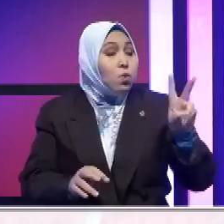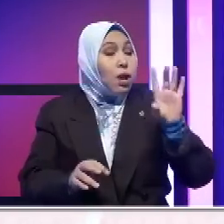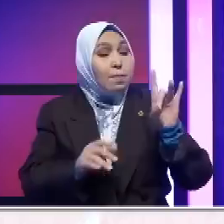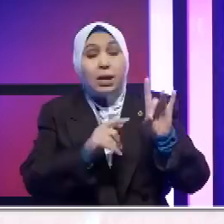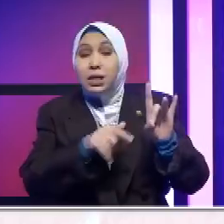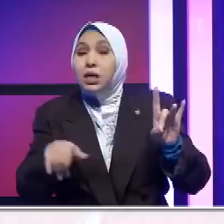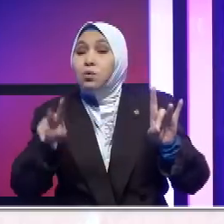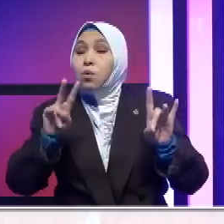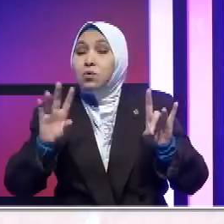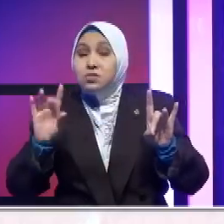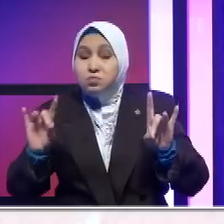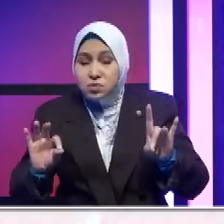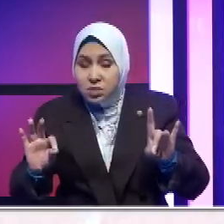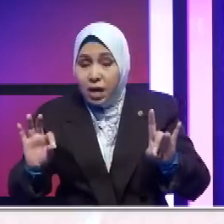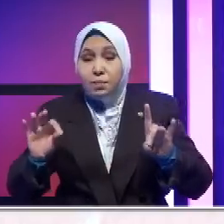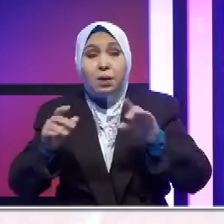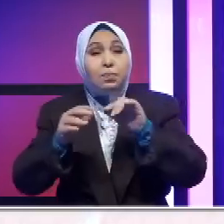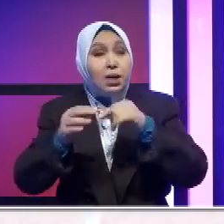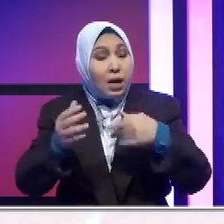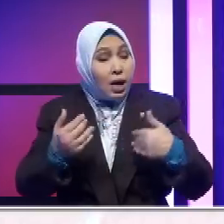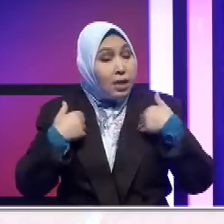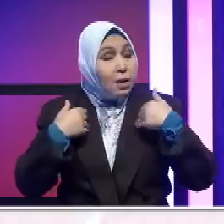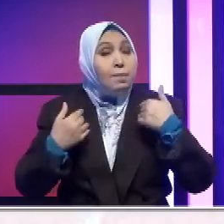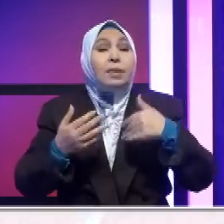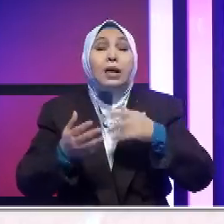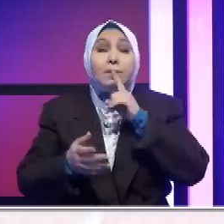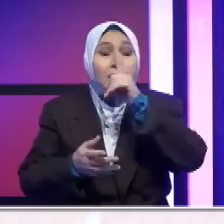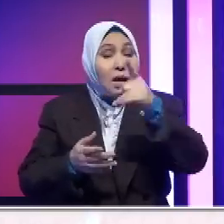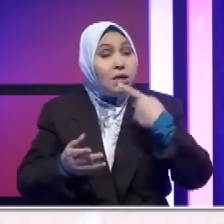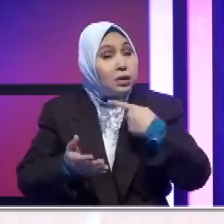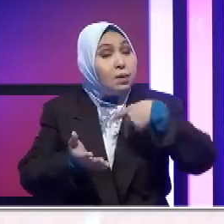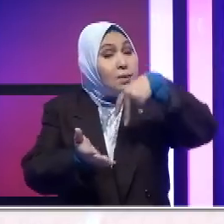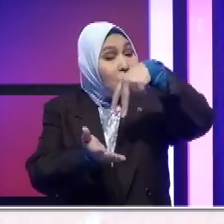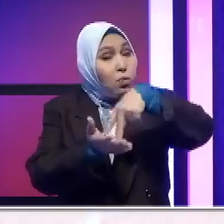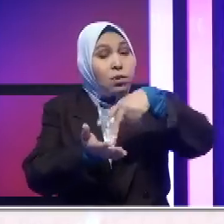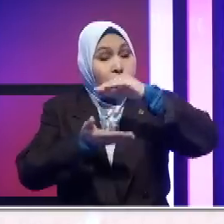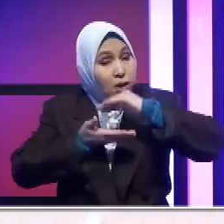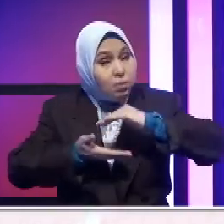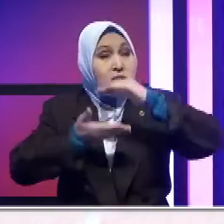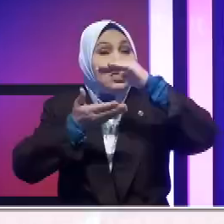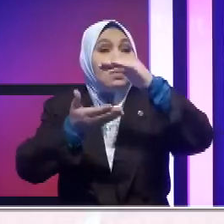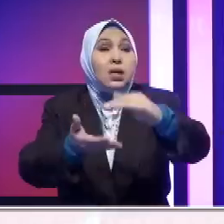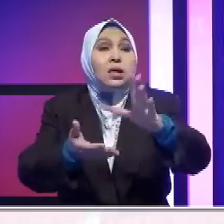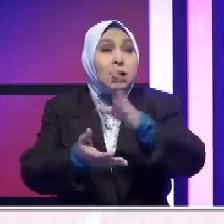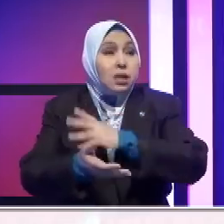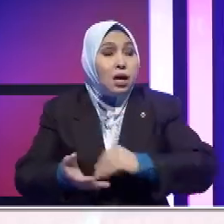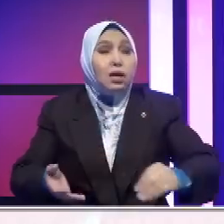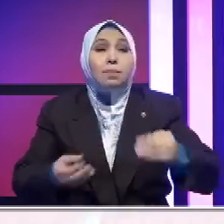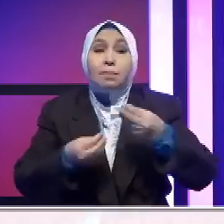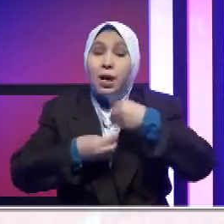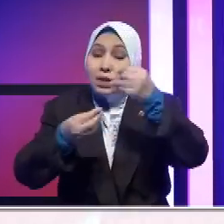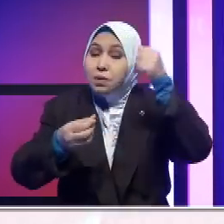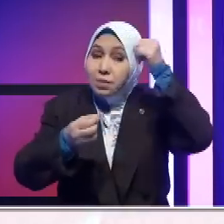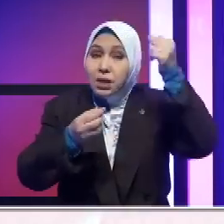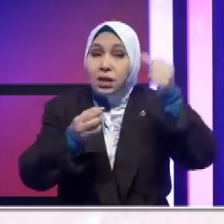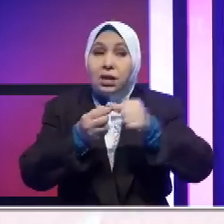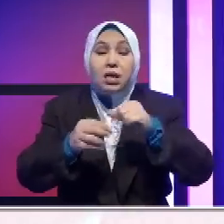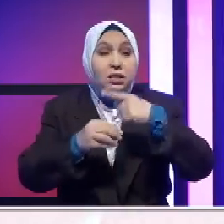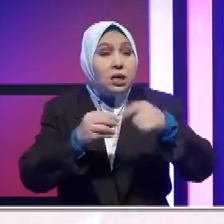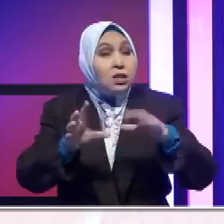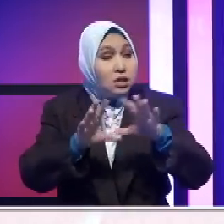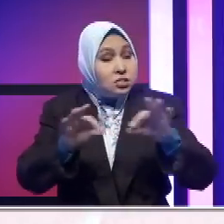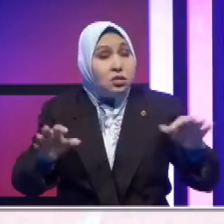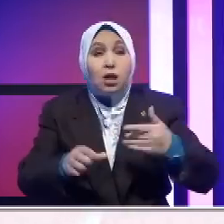pemimpin paling atas di tengah, kalau ada kebenaran, kita bangkit menyampaikan. Dan yang ketiga, beri peringatan tentang kisah